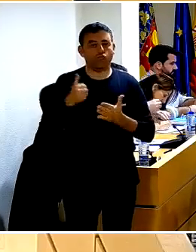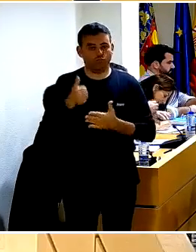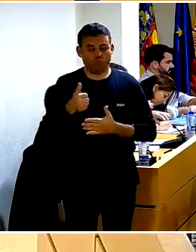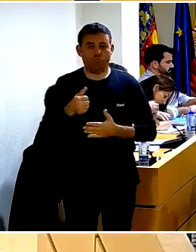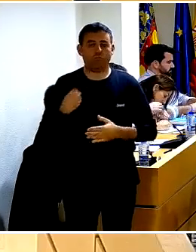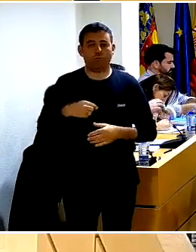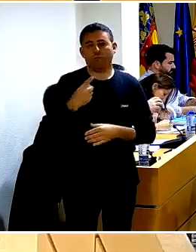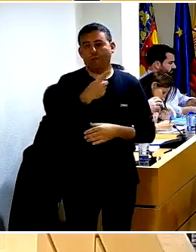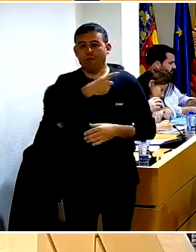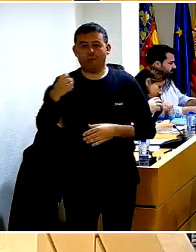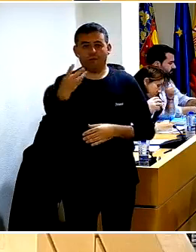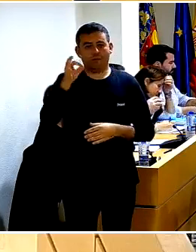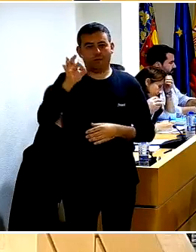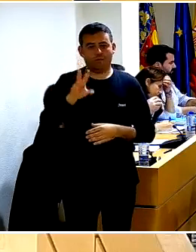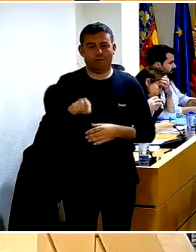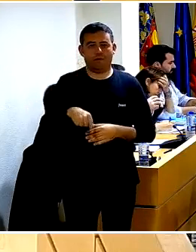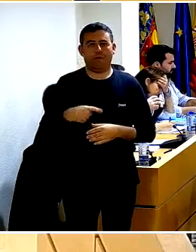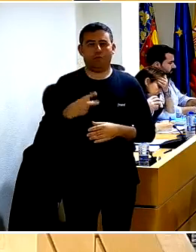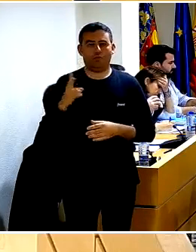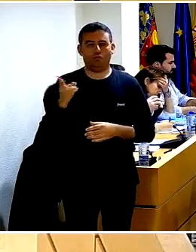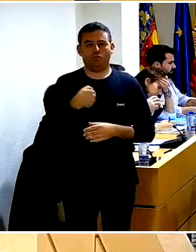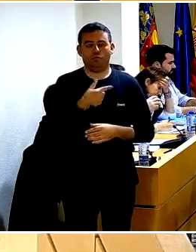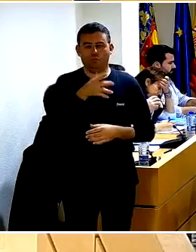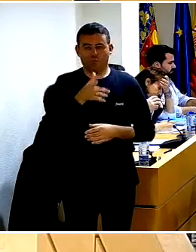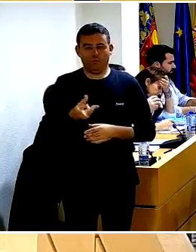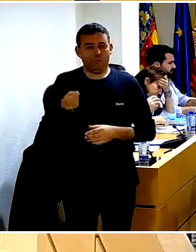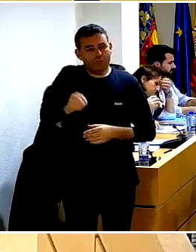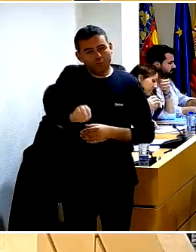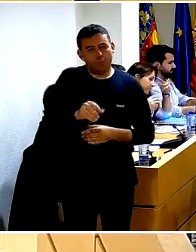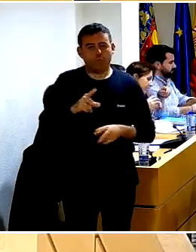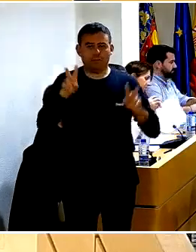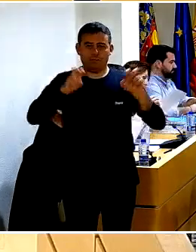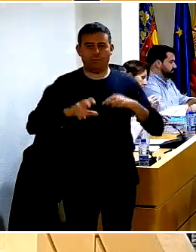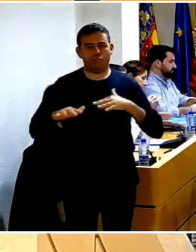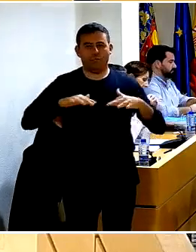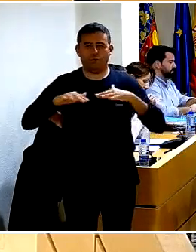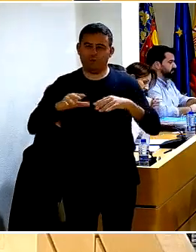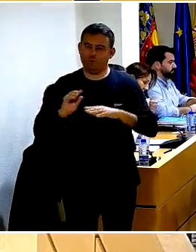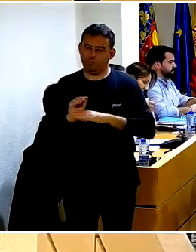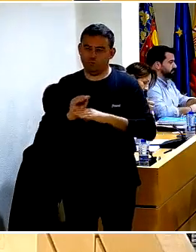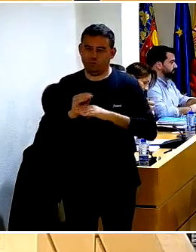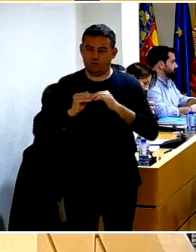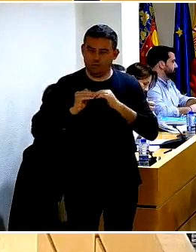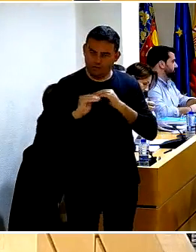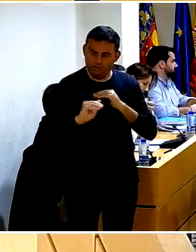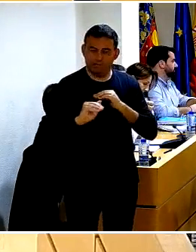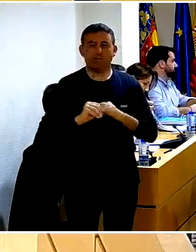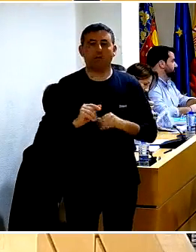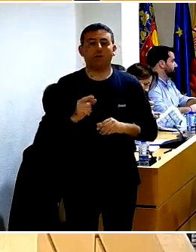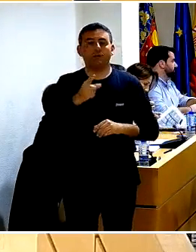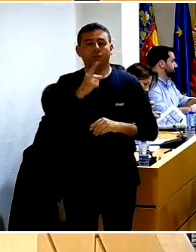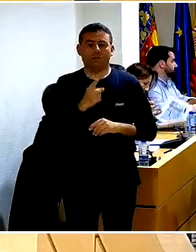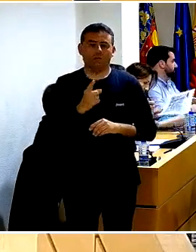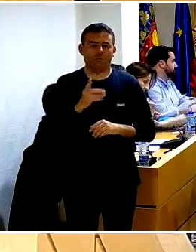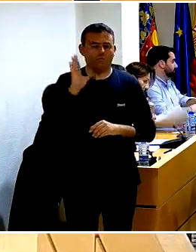de 130.000 euros per a implementar el Pla de Mobilitat Urbana Sostenible, que aposta per la reducció d'emissions en la millora